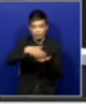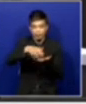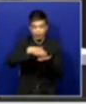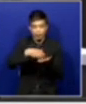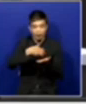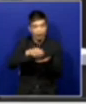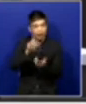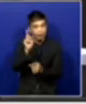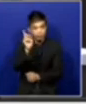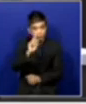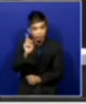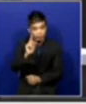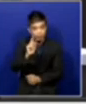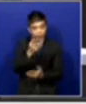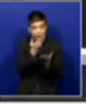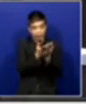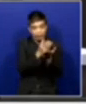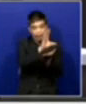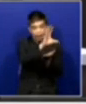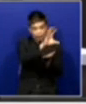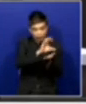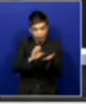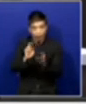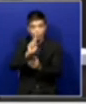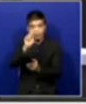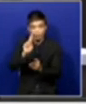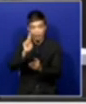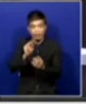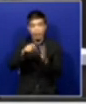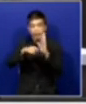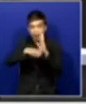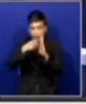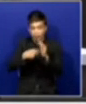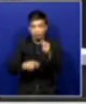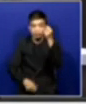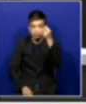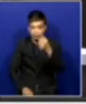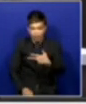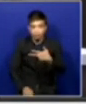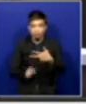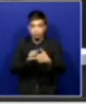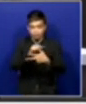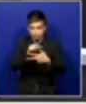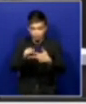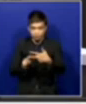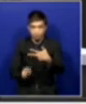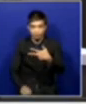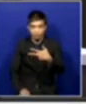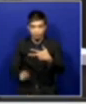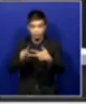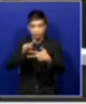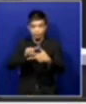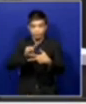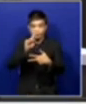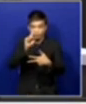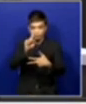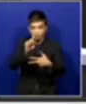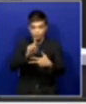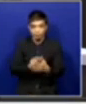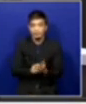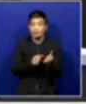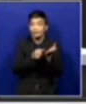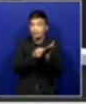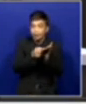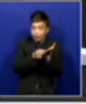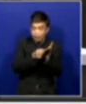จะนำไปใช้อยู่3เหตุผลใหญ่ครับ3เหตุผลใหญ่1ไปแก้ไ